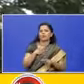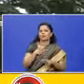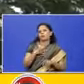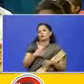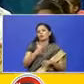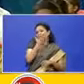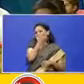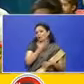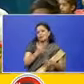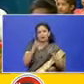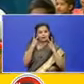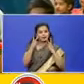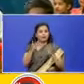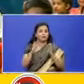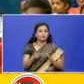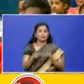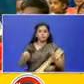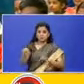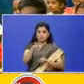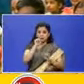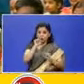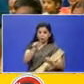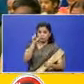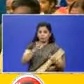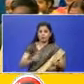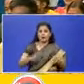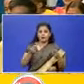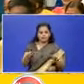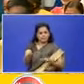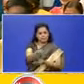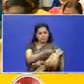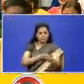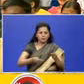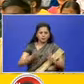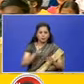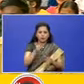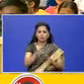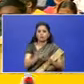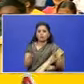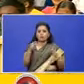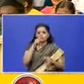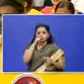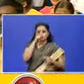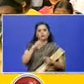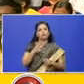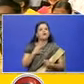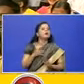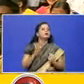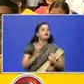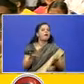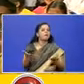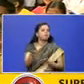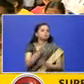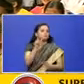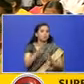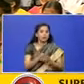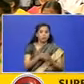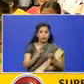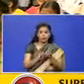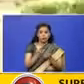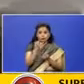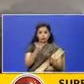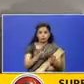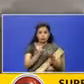लेती है। इससे वहां रहने वाले लोगों को भी बड़े गर्व की अनुभूति होती है। सुरेश कुमार